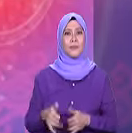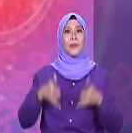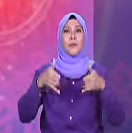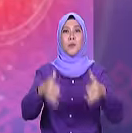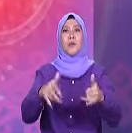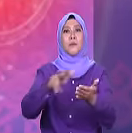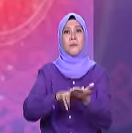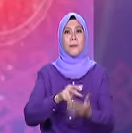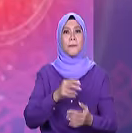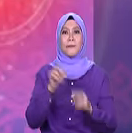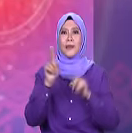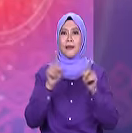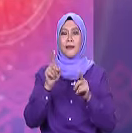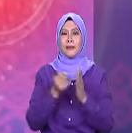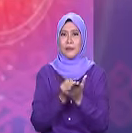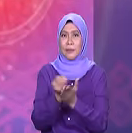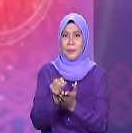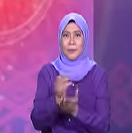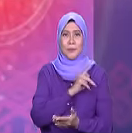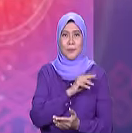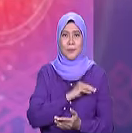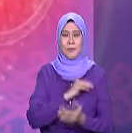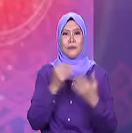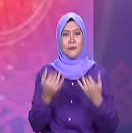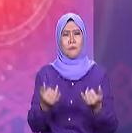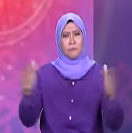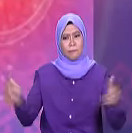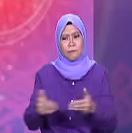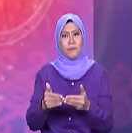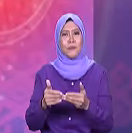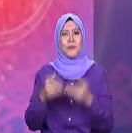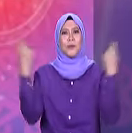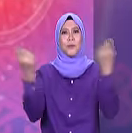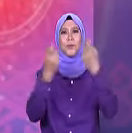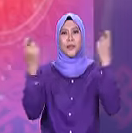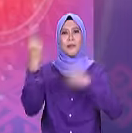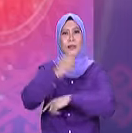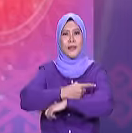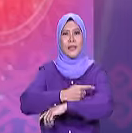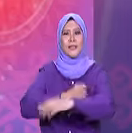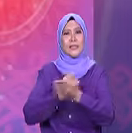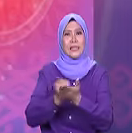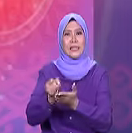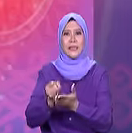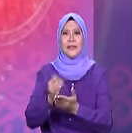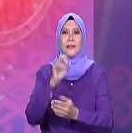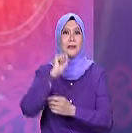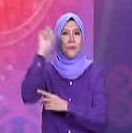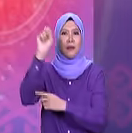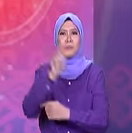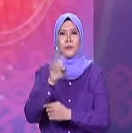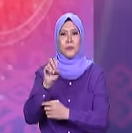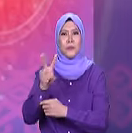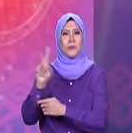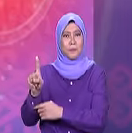Anugerah Penarafan Bintang Integriti Kementerian diperkenalkan sempena sambutan Hari Integriti Negeri Sabah 2021 hari